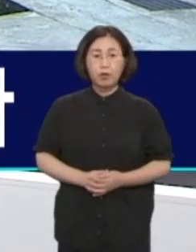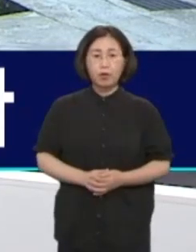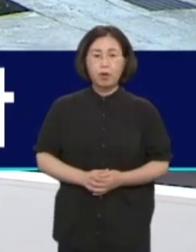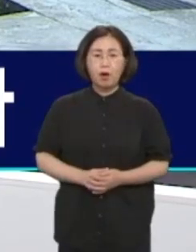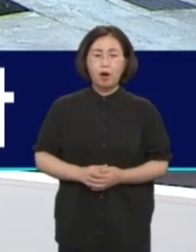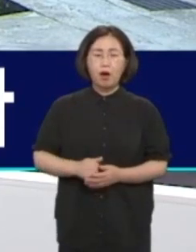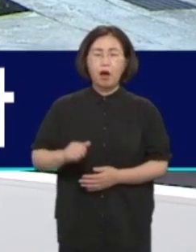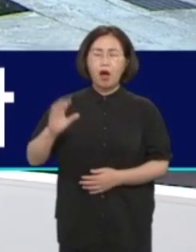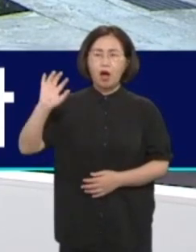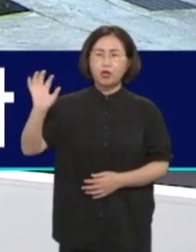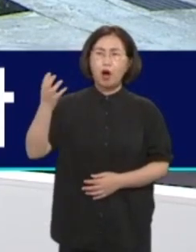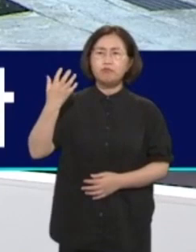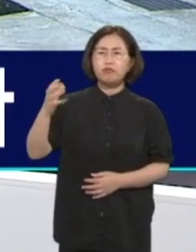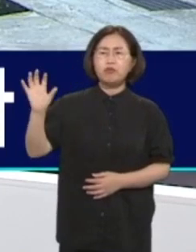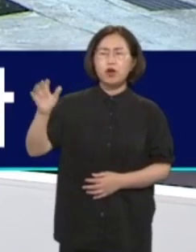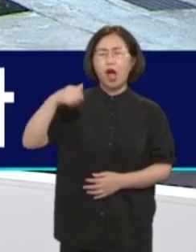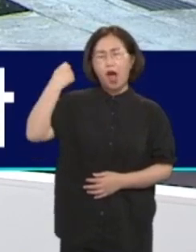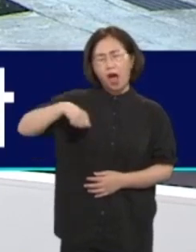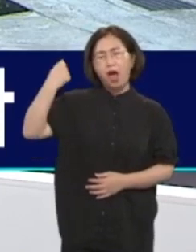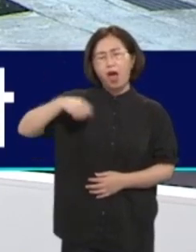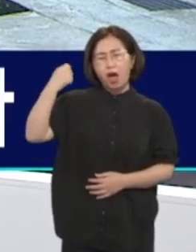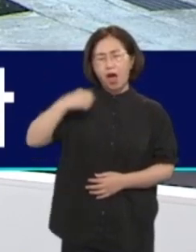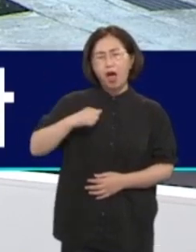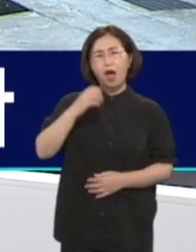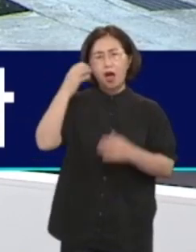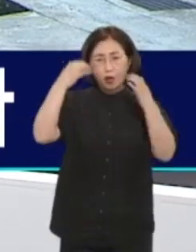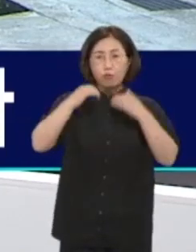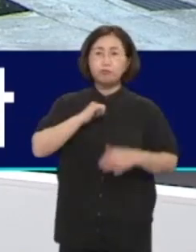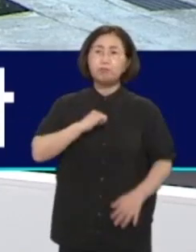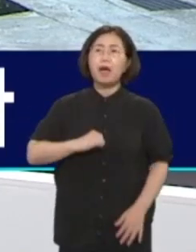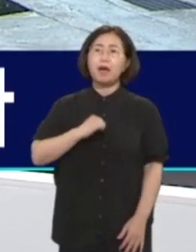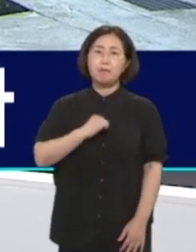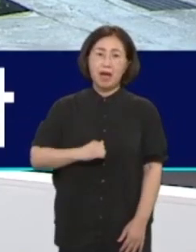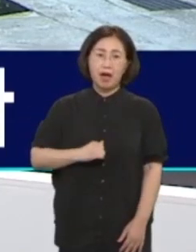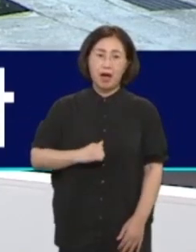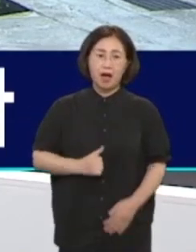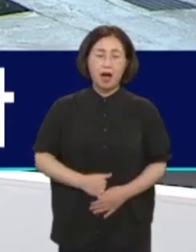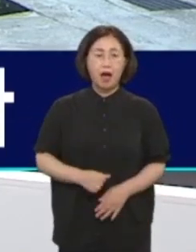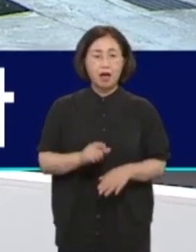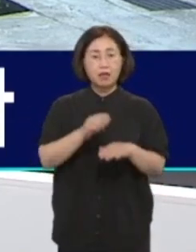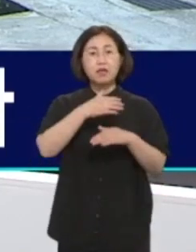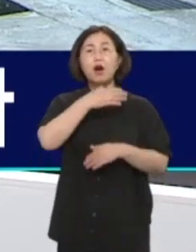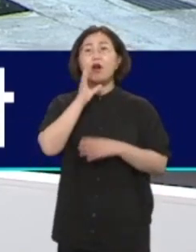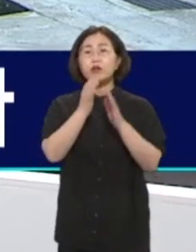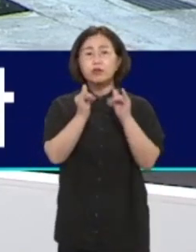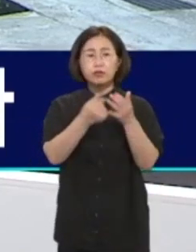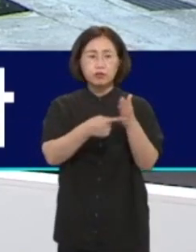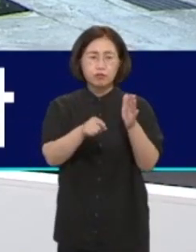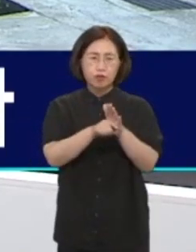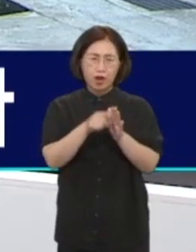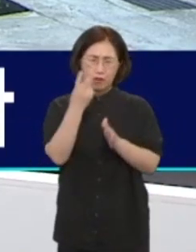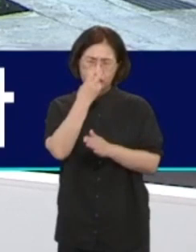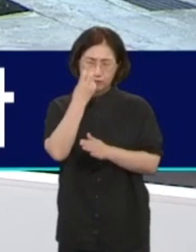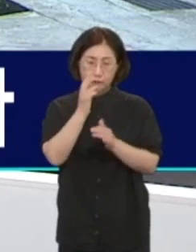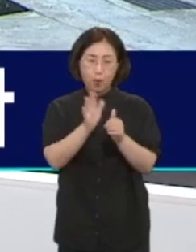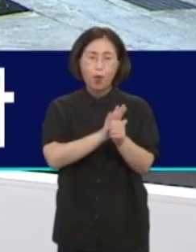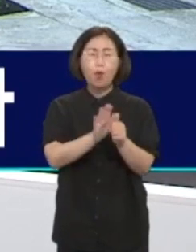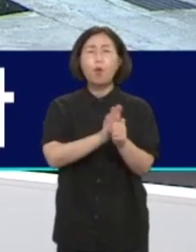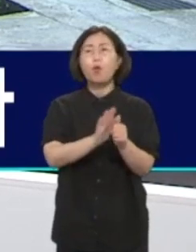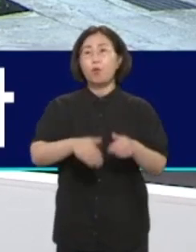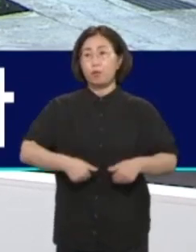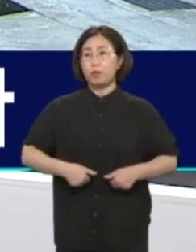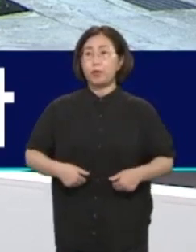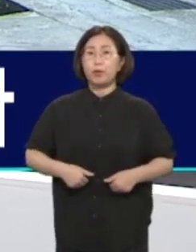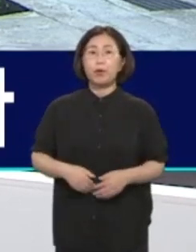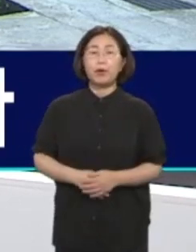선풍기 하나에 의지해 폭염을 견디고 있는 상황인데요. 이처럼 소외된 어르신들을 위해 보다 촘촘한 사회적 안전망 확보가